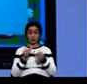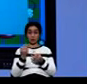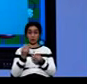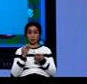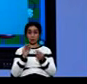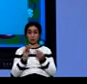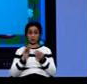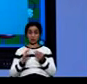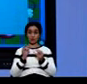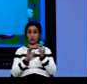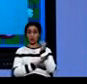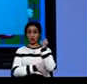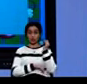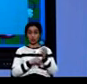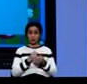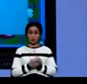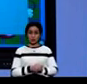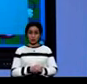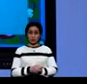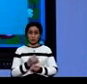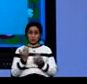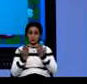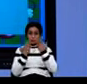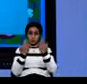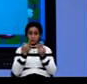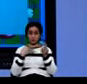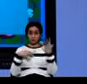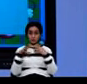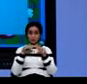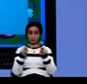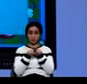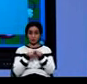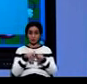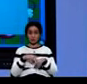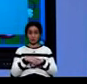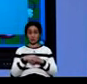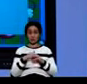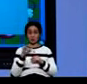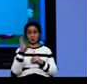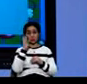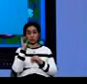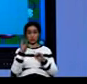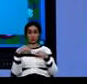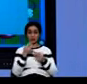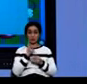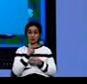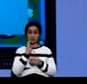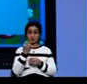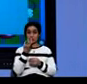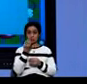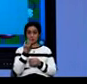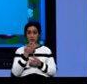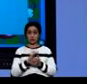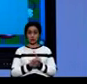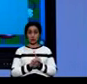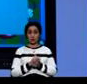правильно поставив окончание. Читаем все вместе. Мальчики дарят девочкам